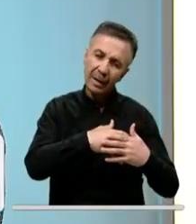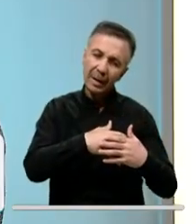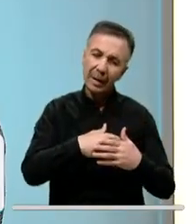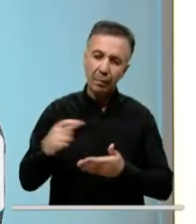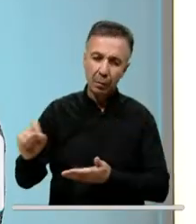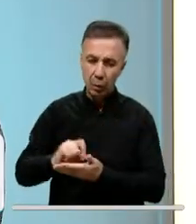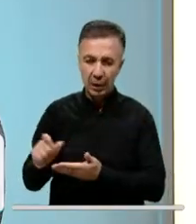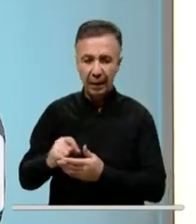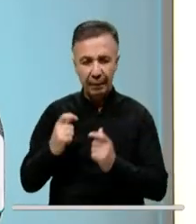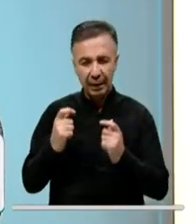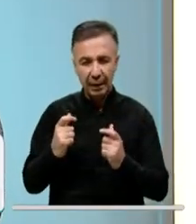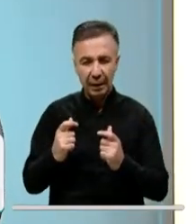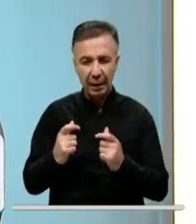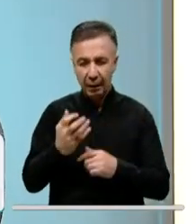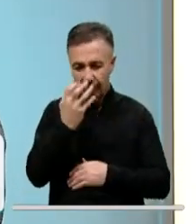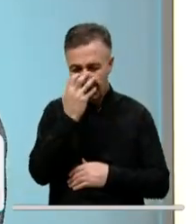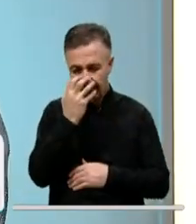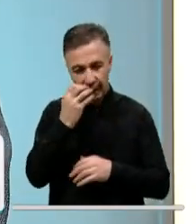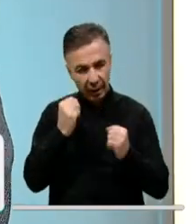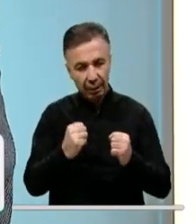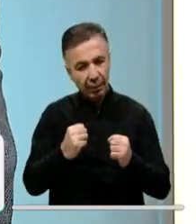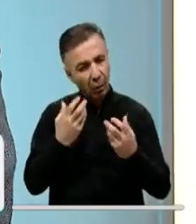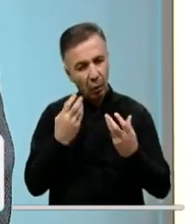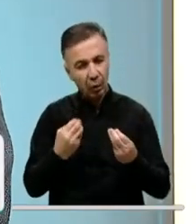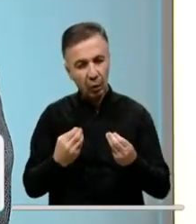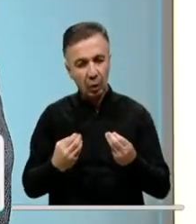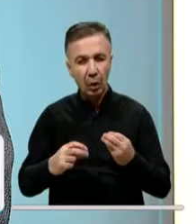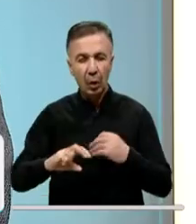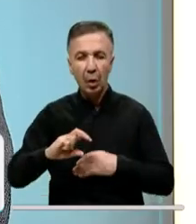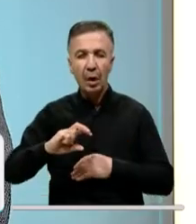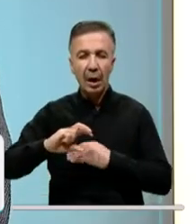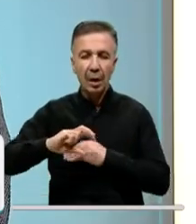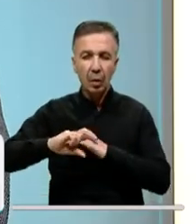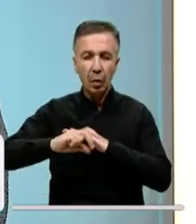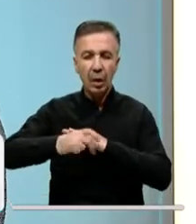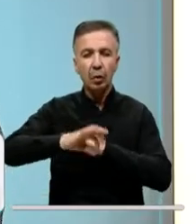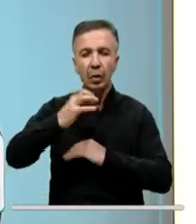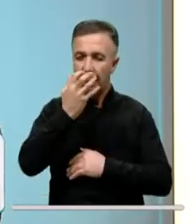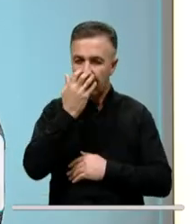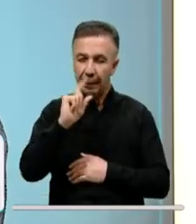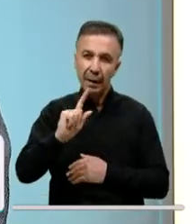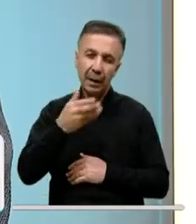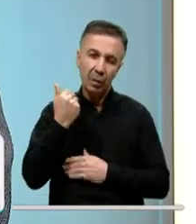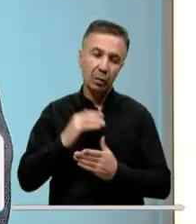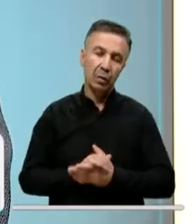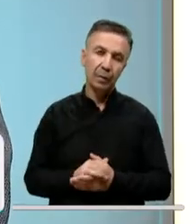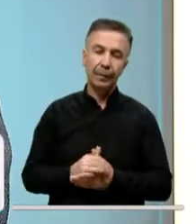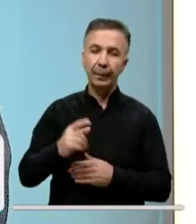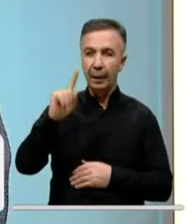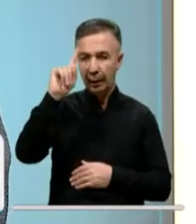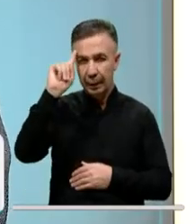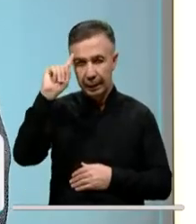yapılabilir. İmsak ile güneşin doğuşunu beklemeye gerek yoktur. Sadece